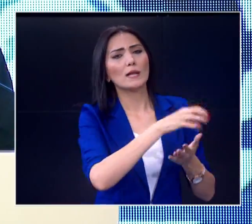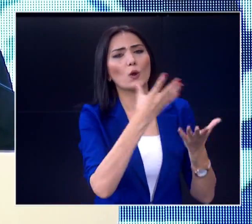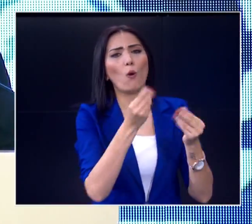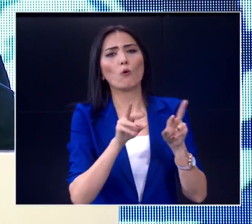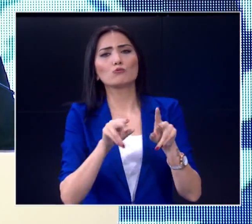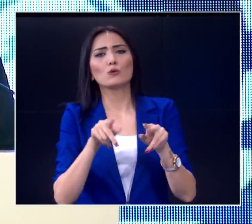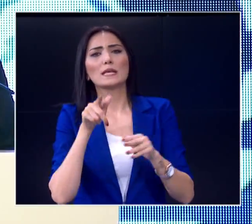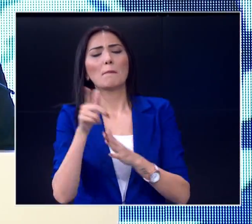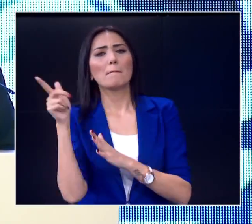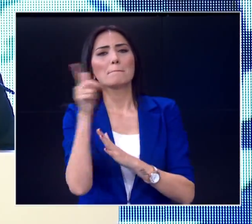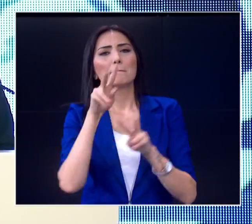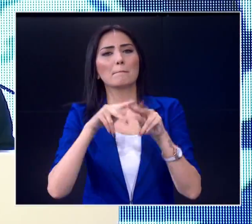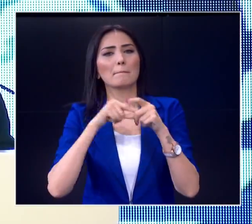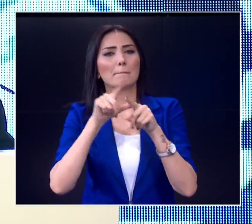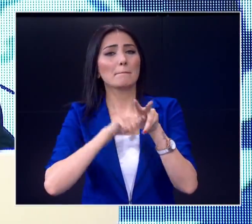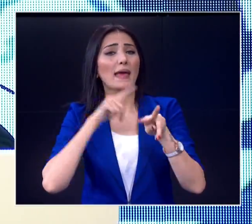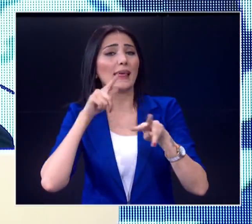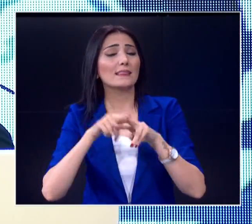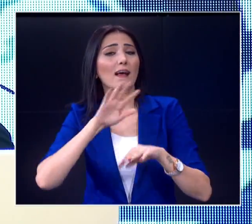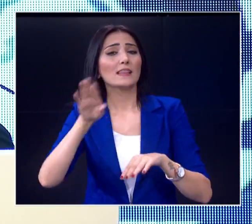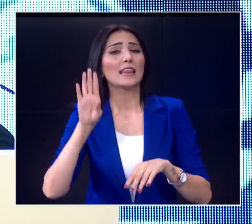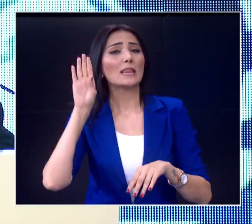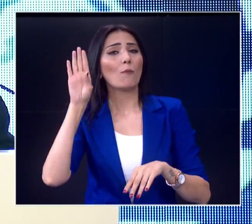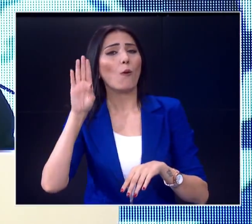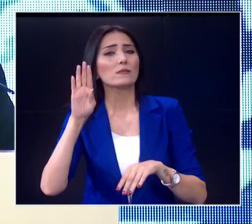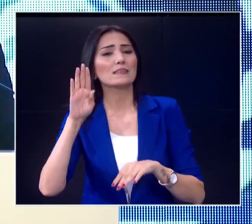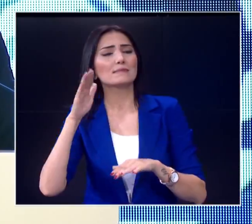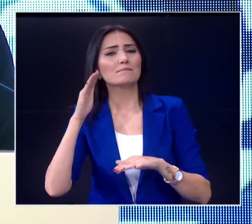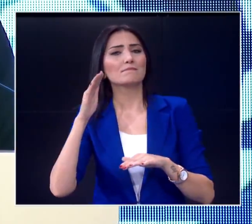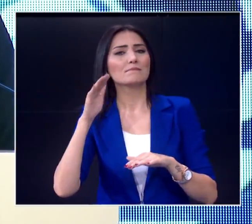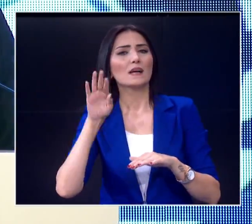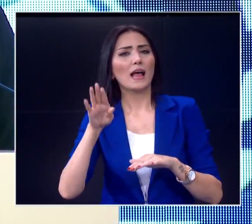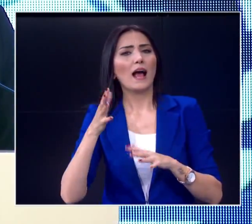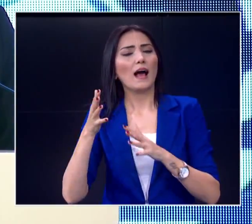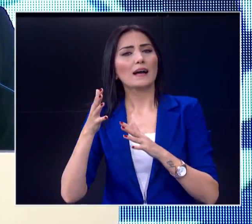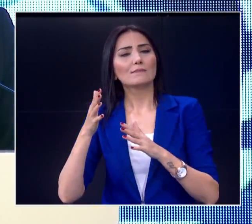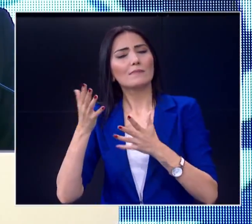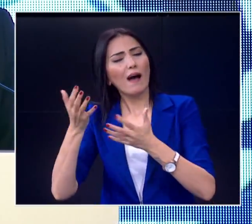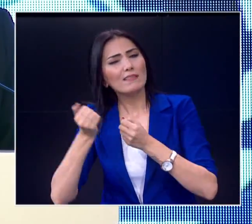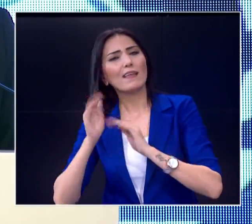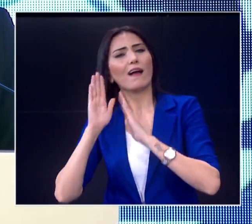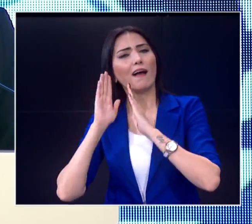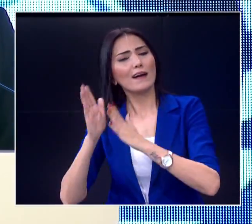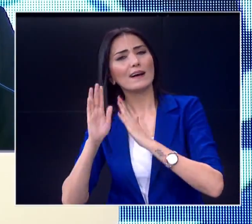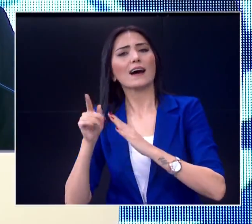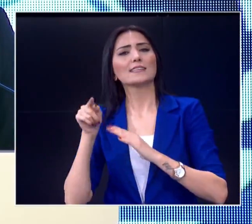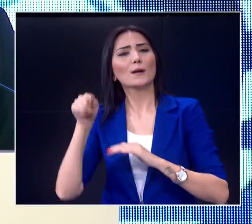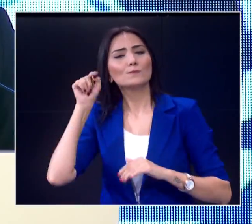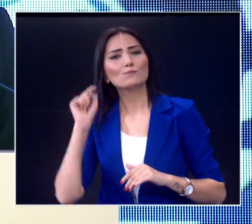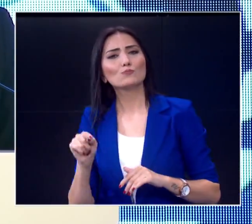gibi medya alanda en ileri demokratik standartları yakalayana kadar